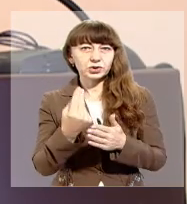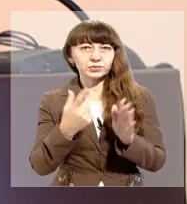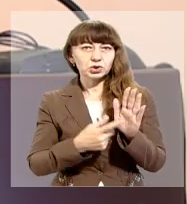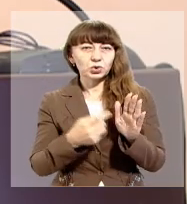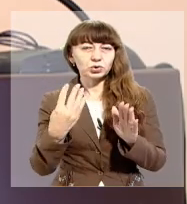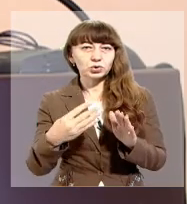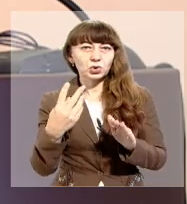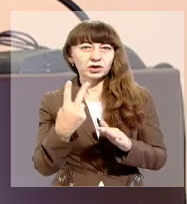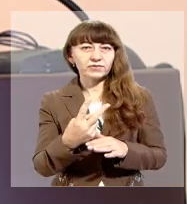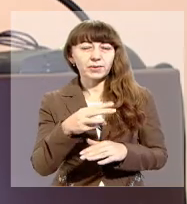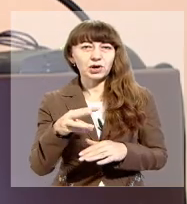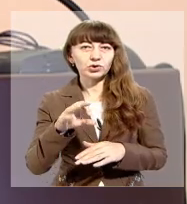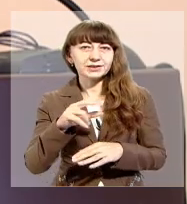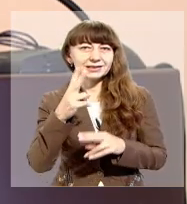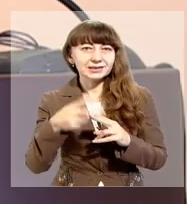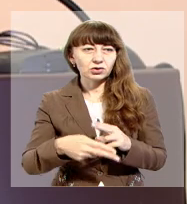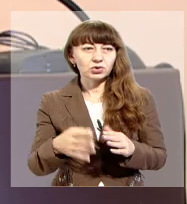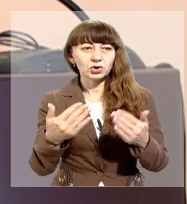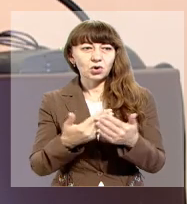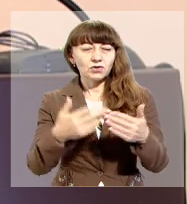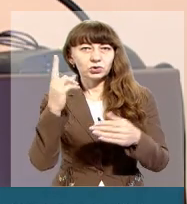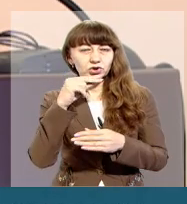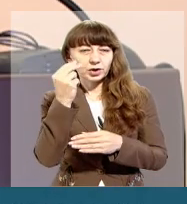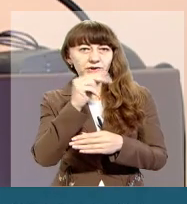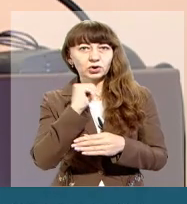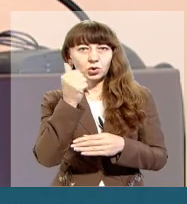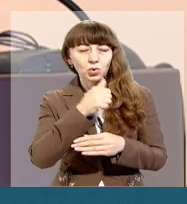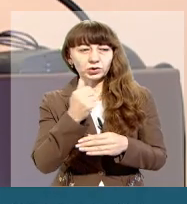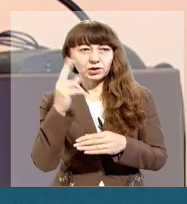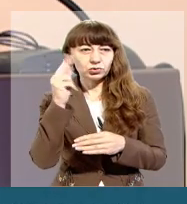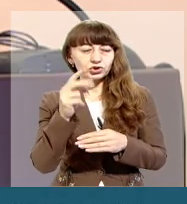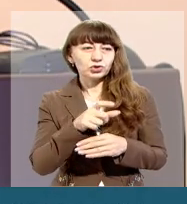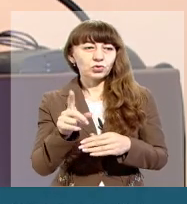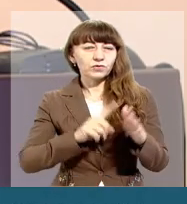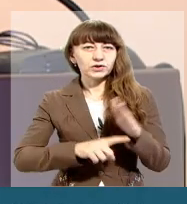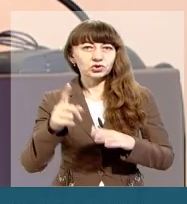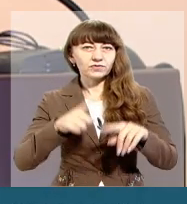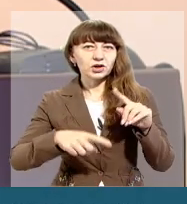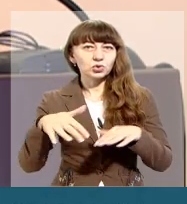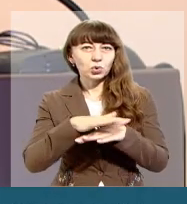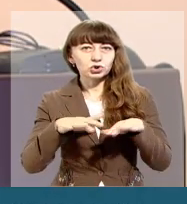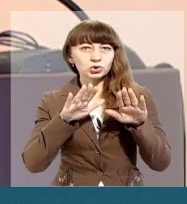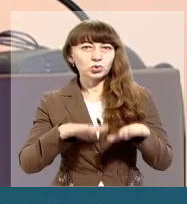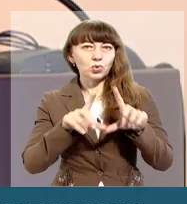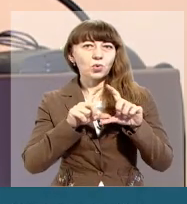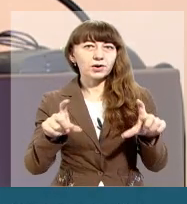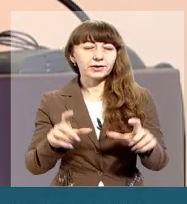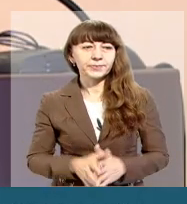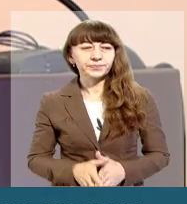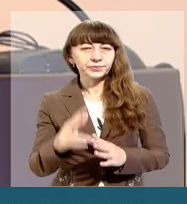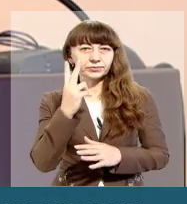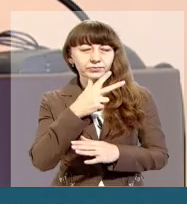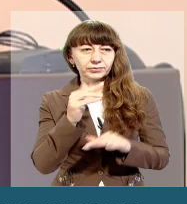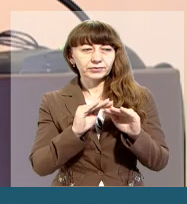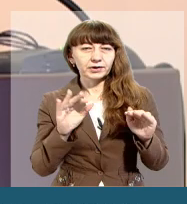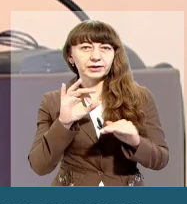742 миллиона тенге завершился, и новый учебный год для учащихся школы начнется в стенах родной школы. Трехгодичный ремонт